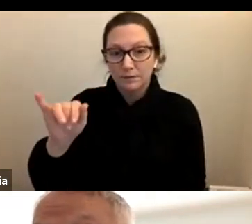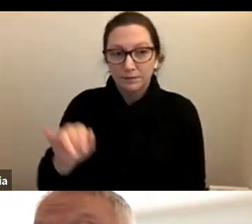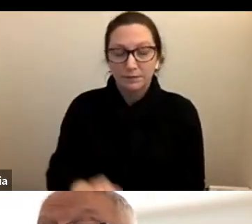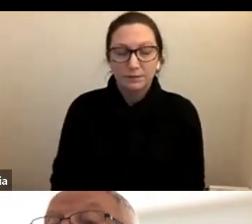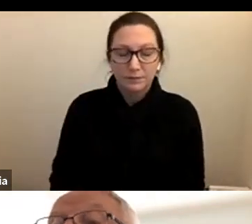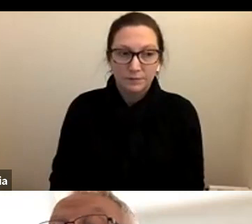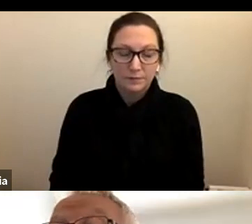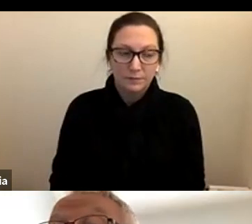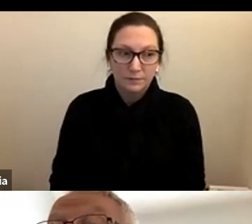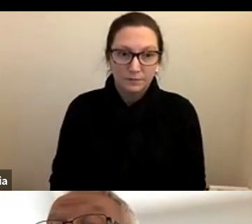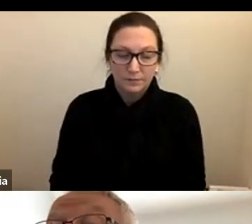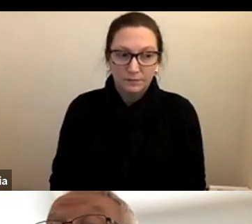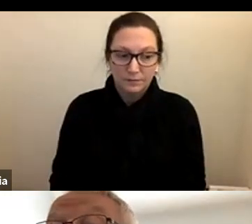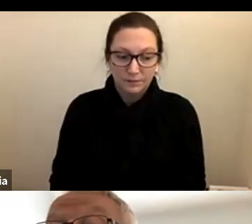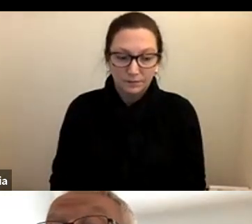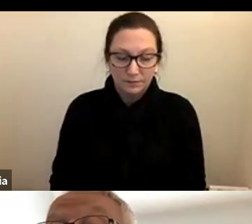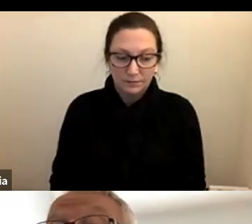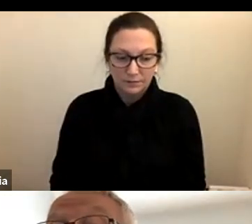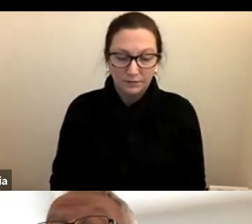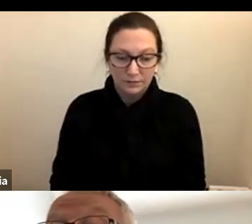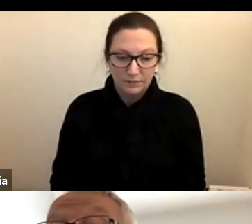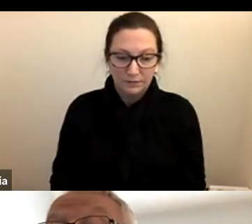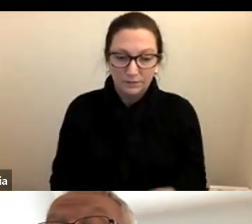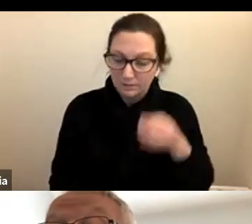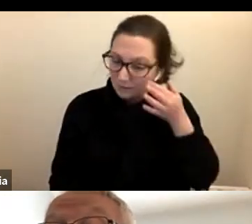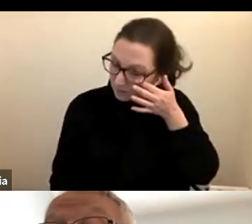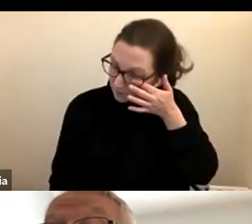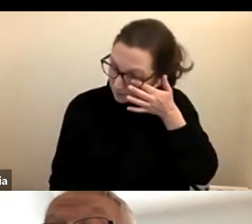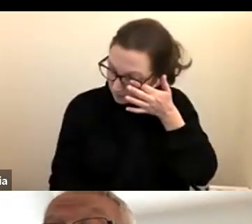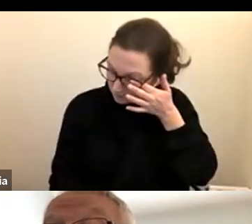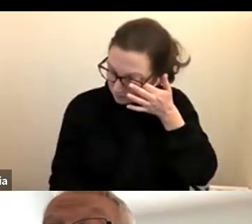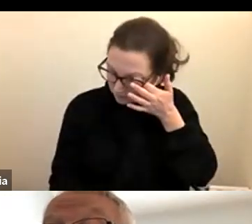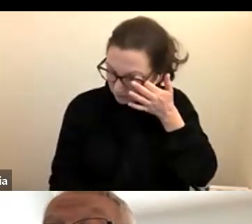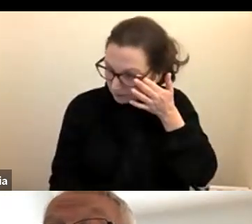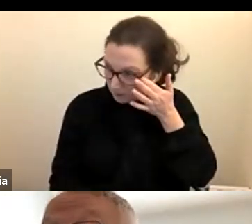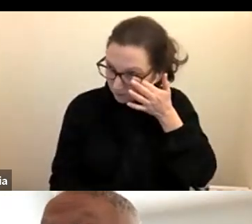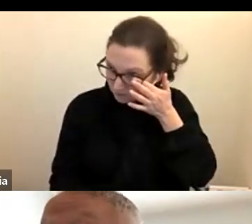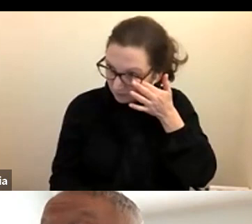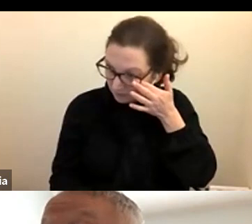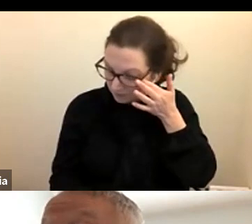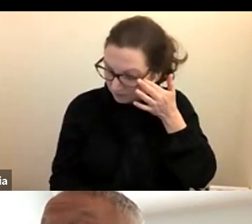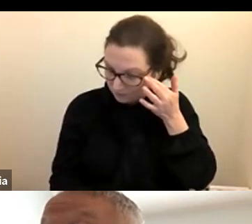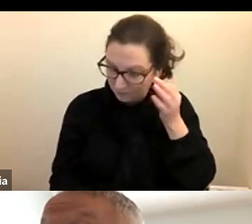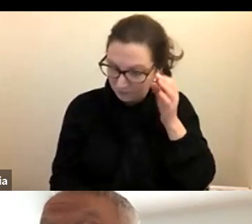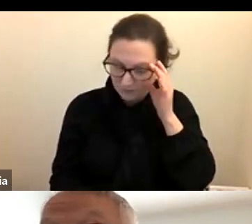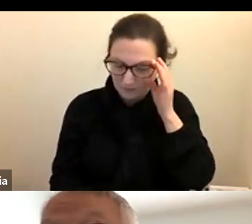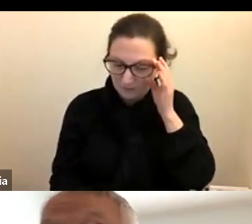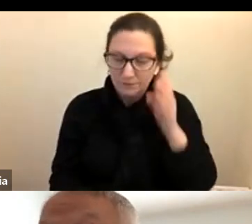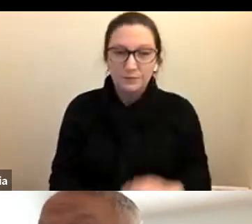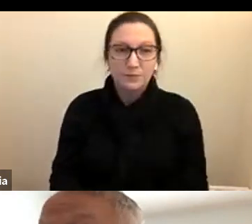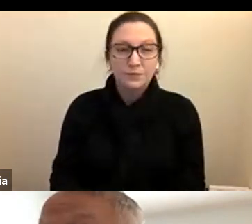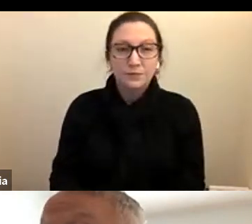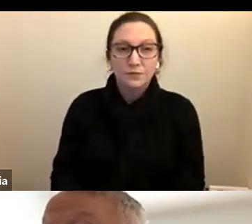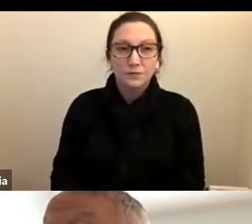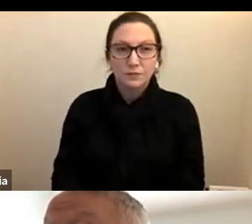to be your interpreter for Somali today. Magacayga waa Fartoun Camilla. Galab wanaagsan qof walbo groupka meeshan ku jiro.